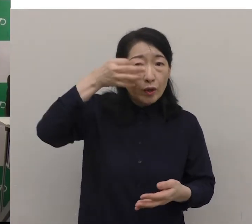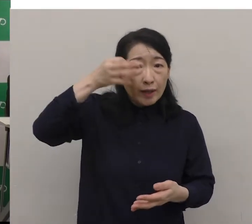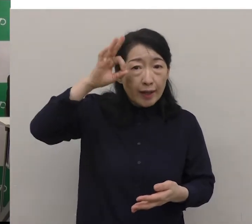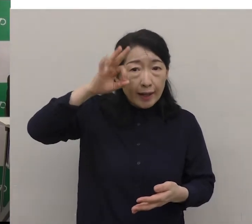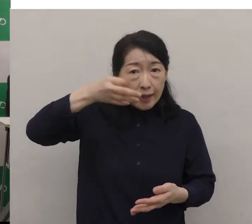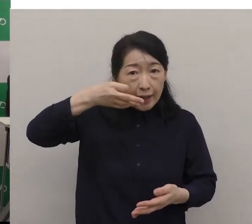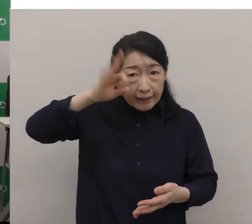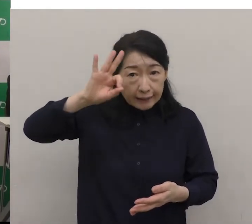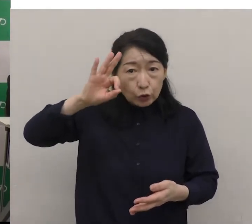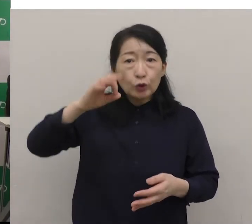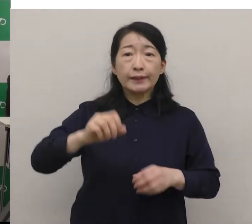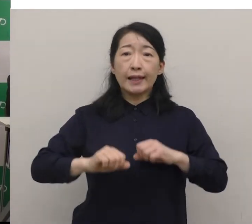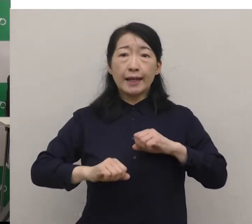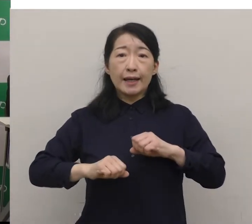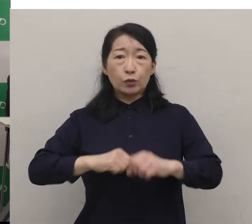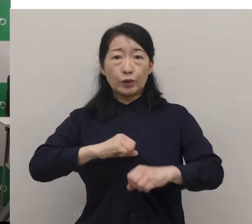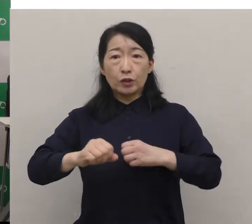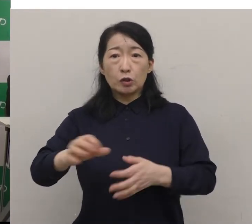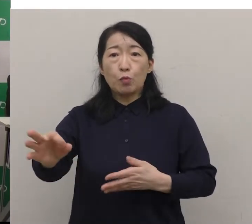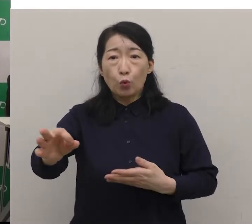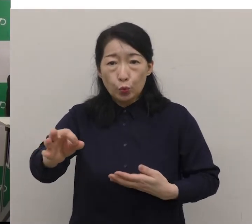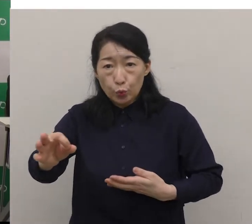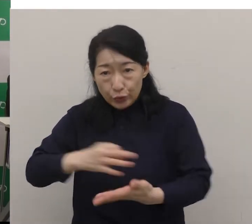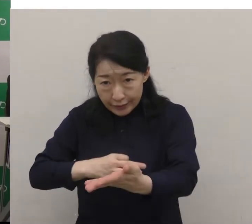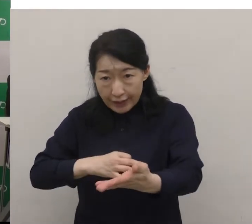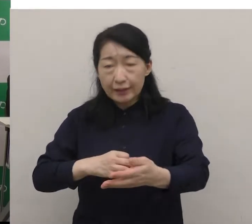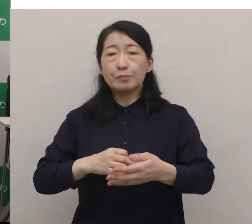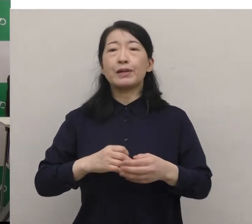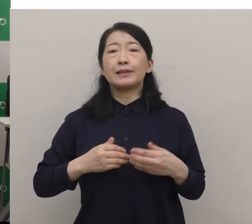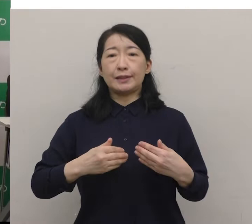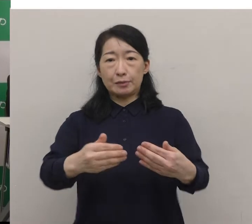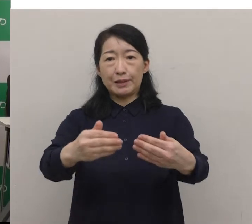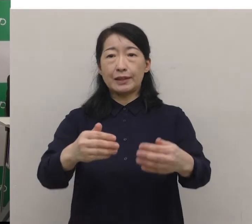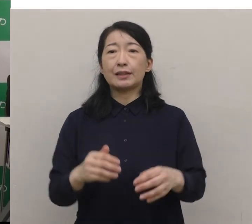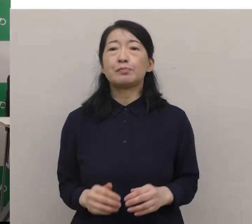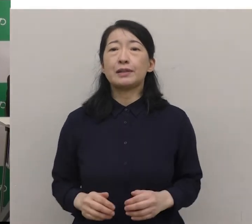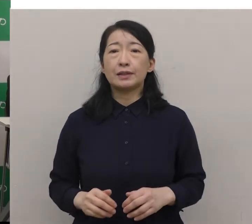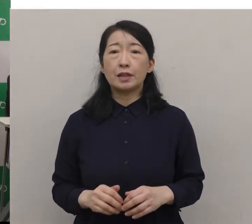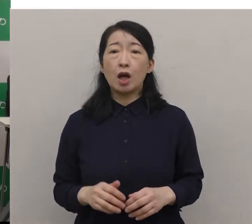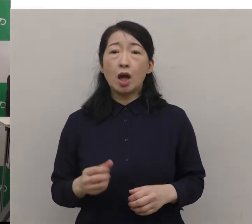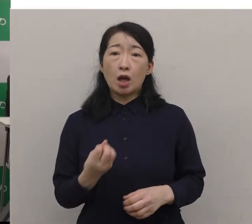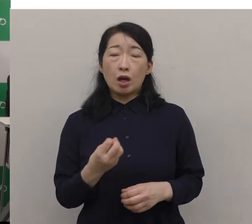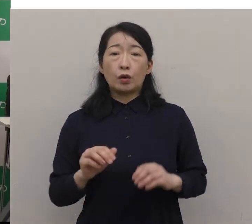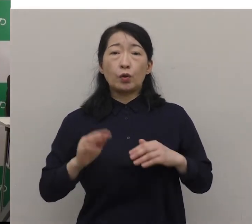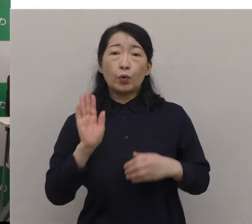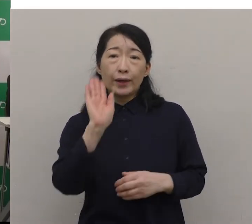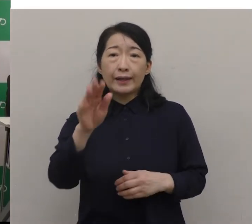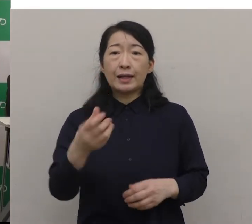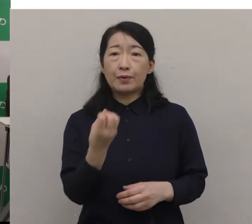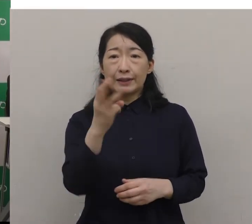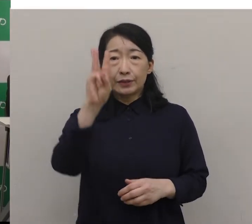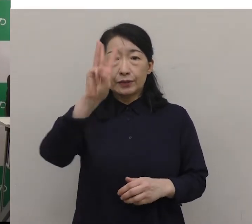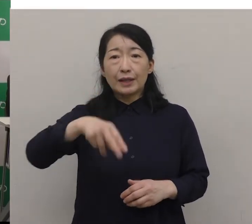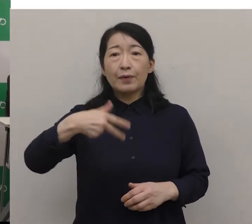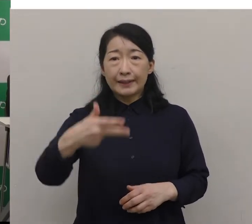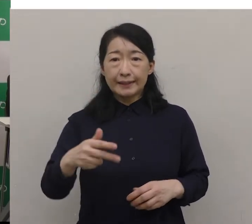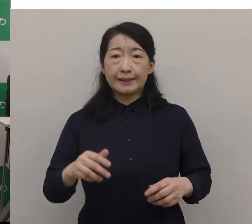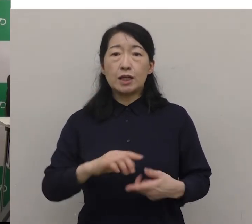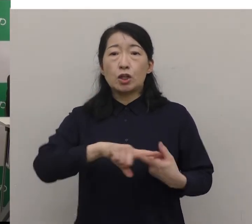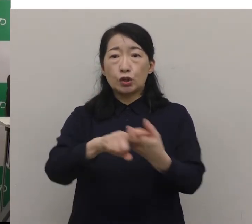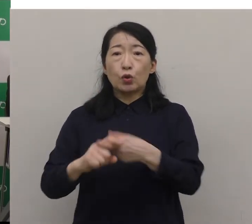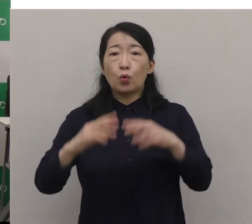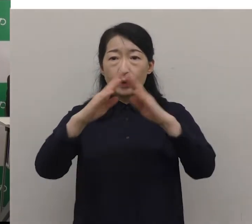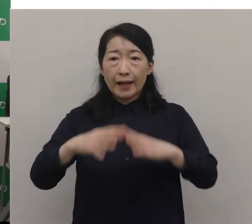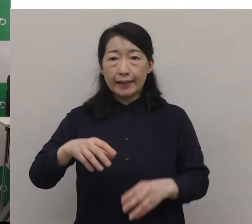。またこの事業は菊川市茶業協会や菊川市がコラボレーションプラットフォームとなって市内